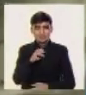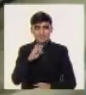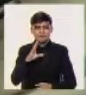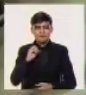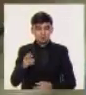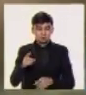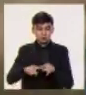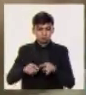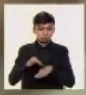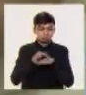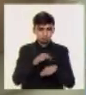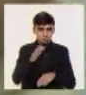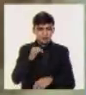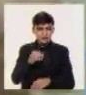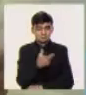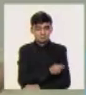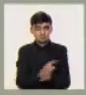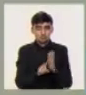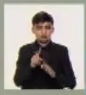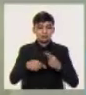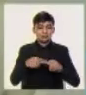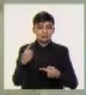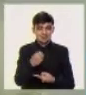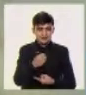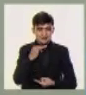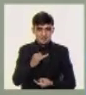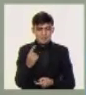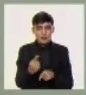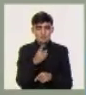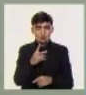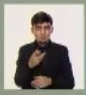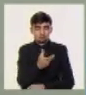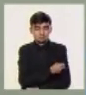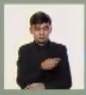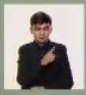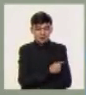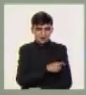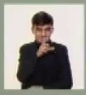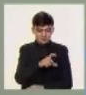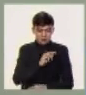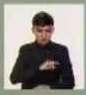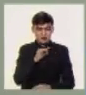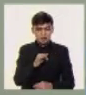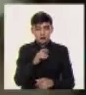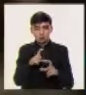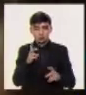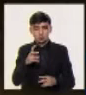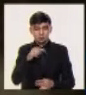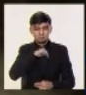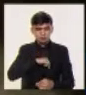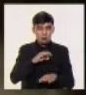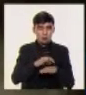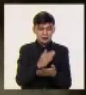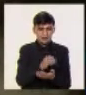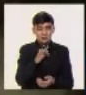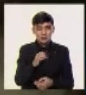пути. Прививки начнут ставить уже на следующей неделе. Первыми их получат медицинские работники, затем люди с хроническими заболеваниями